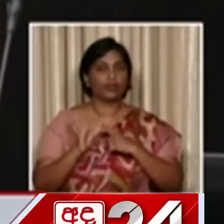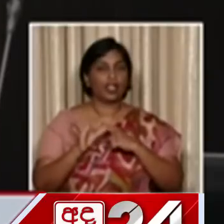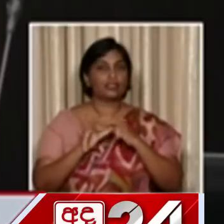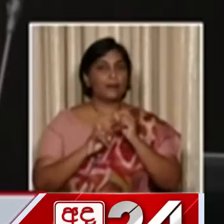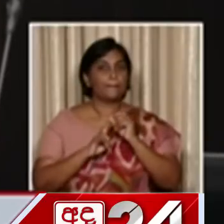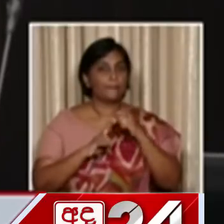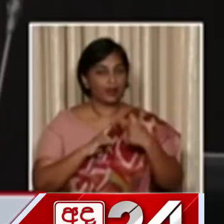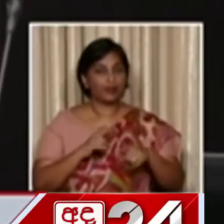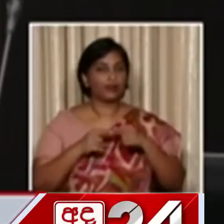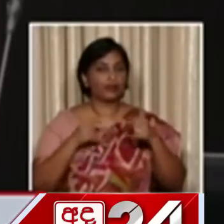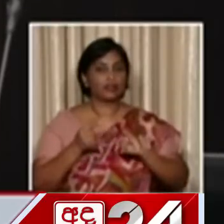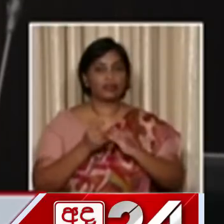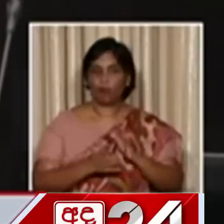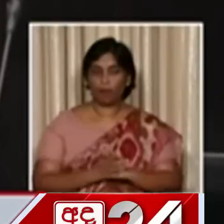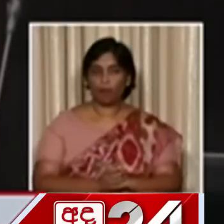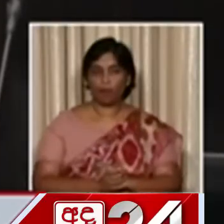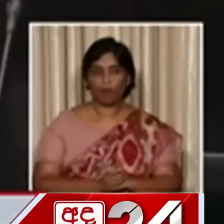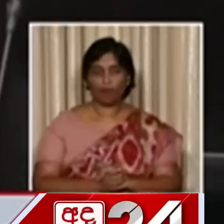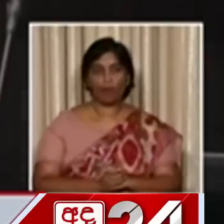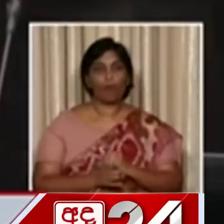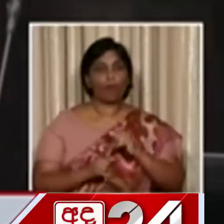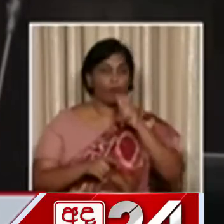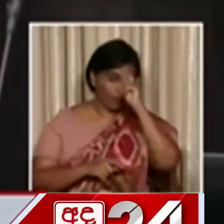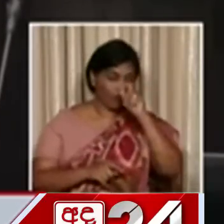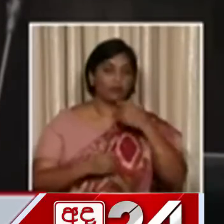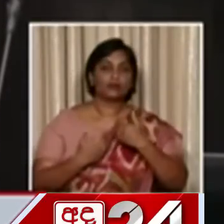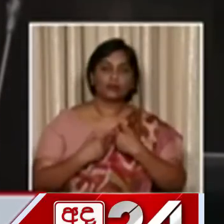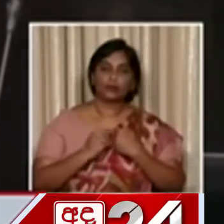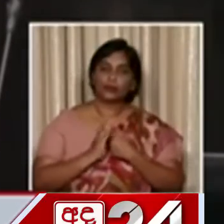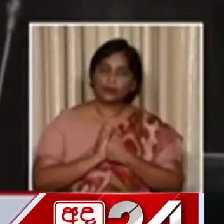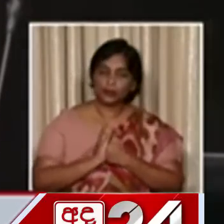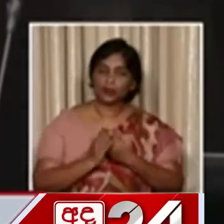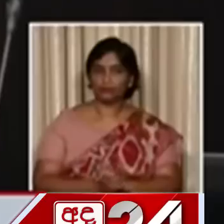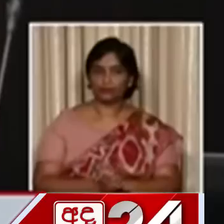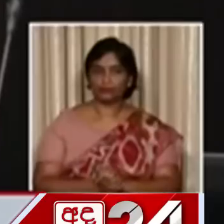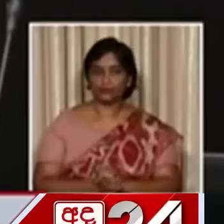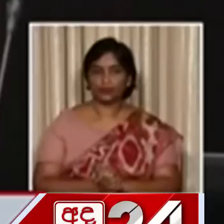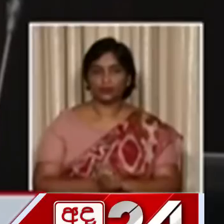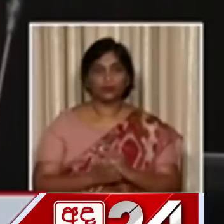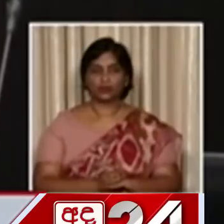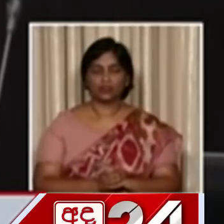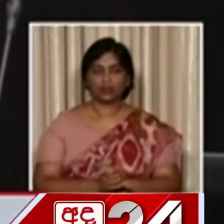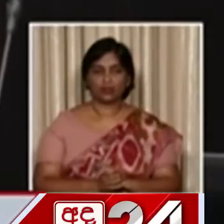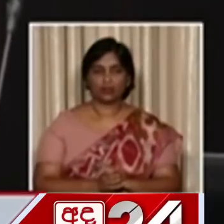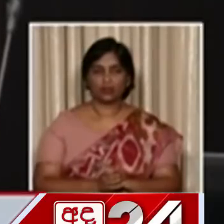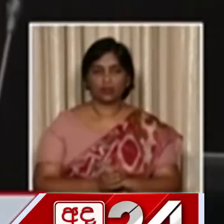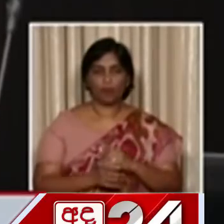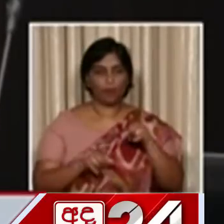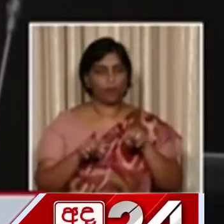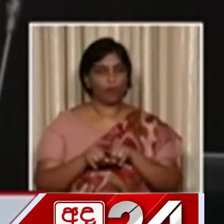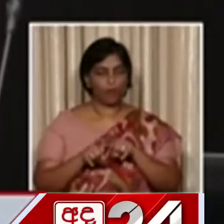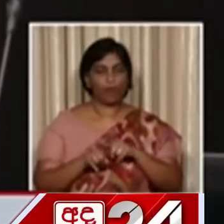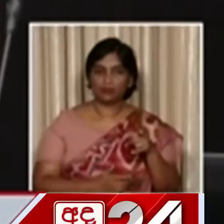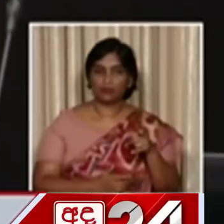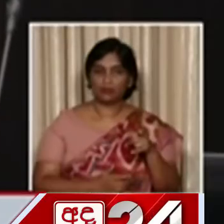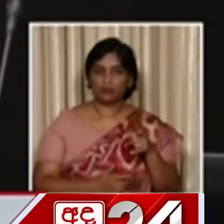පෙරේරා විපක්ෂ නායක සජිත් ප්‍රේමදාස, මේ මහත්වරුන්ට මගේ ගෞරවනීය ස්තුතිය. කොහොමද ගැම්ම? කොහොමද ඔය